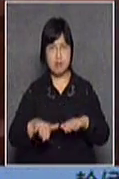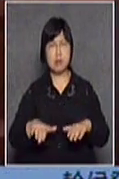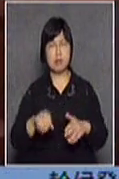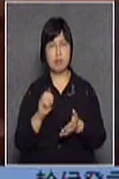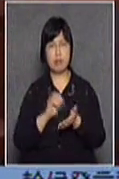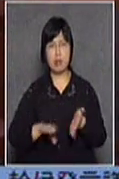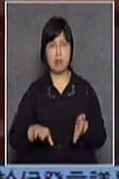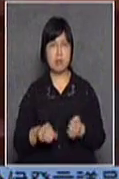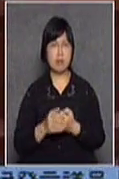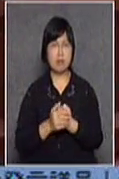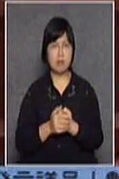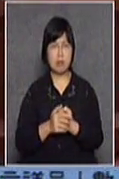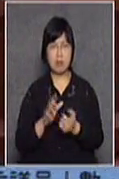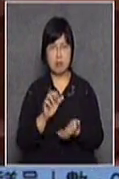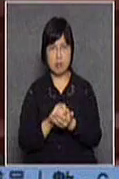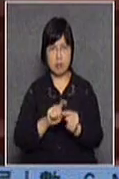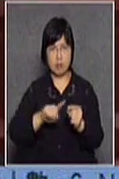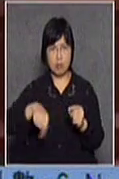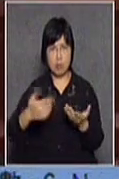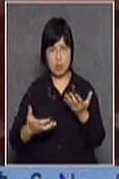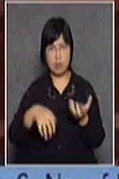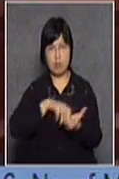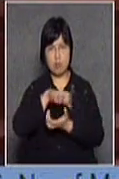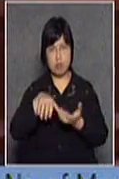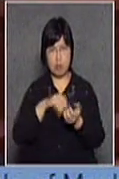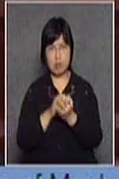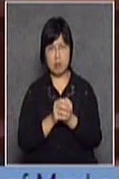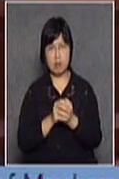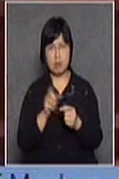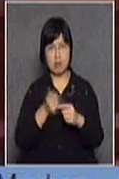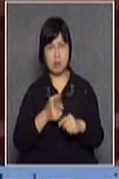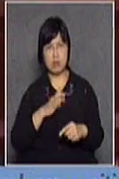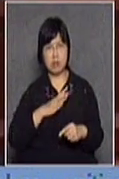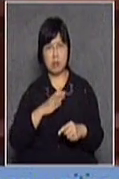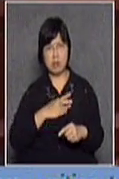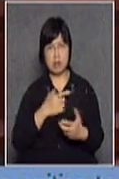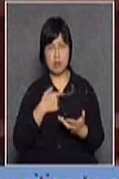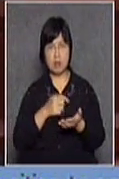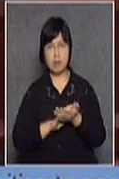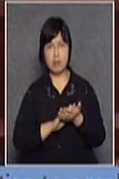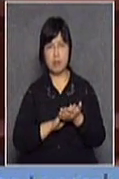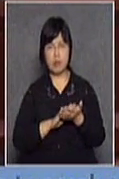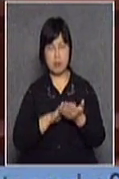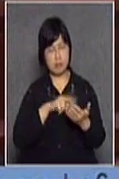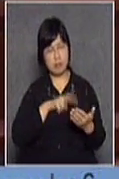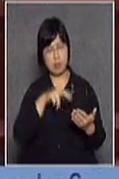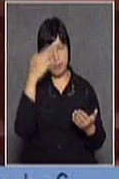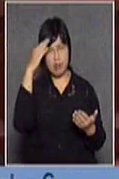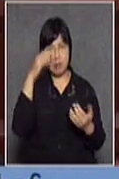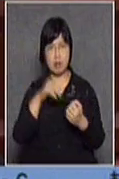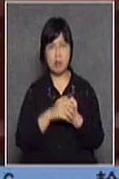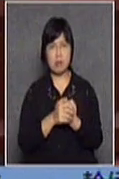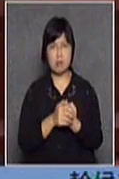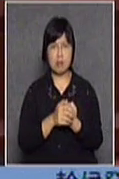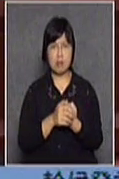以佔領中環可能出亂這個實際情況呢，我在文章裏面的理解呢，這個是一